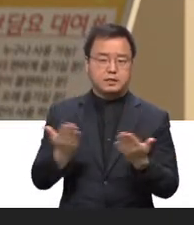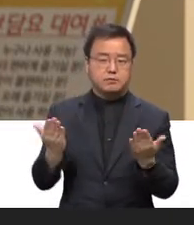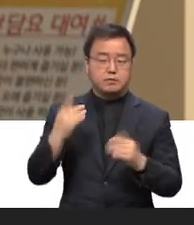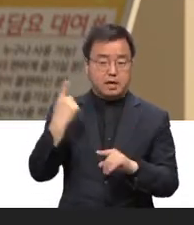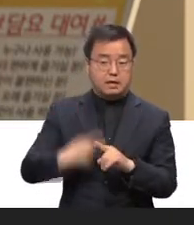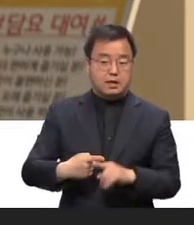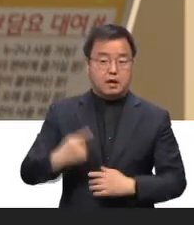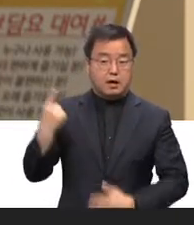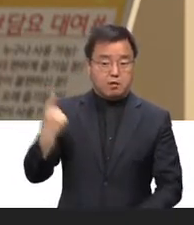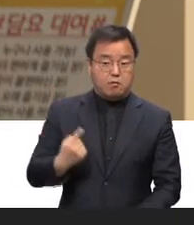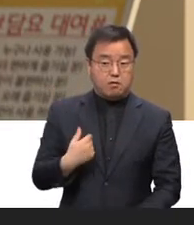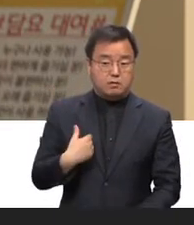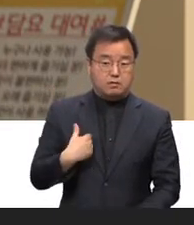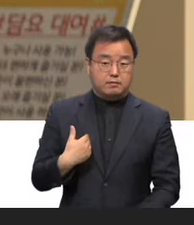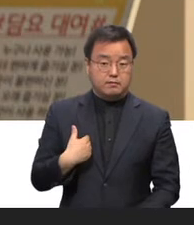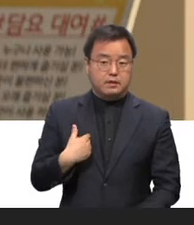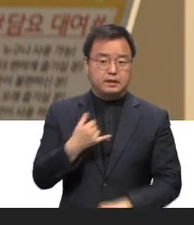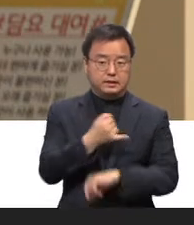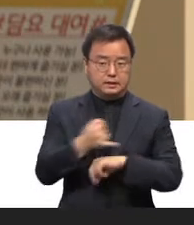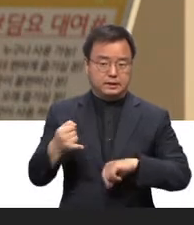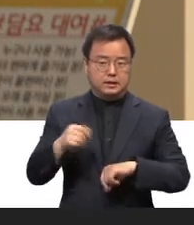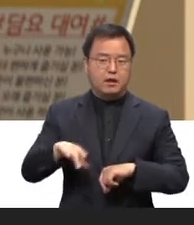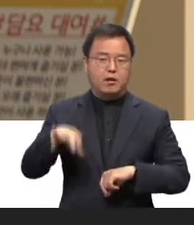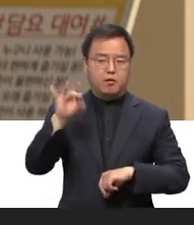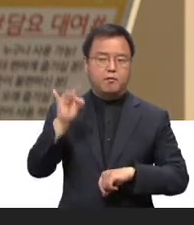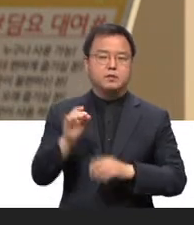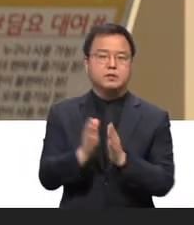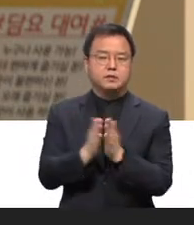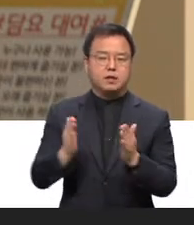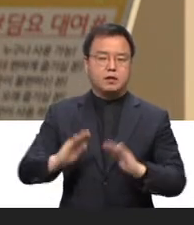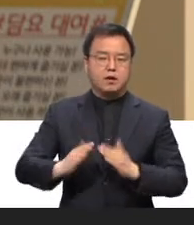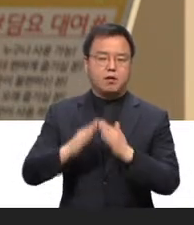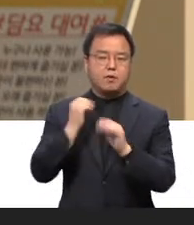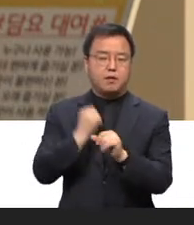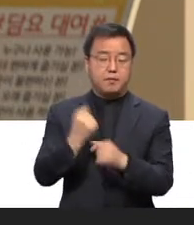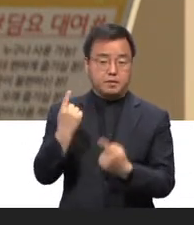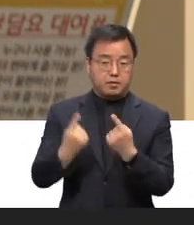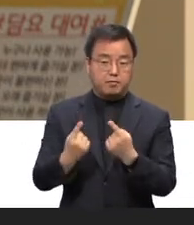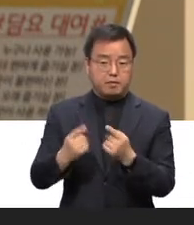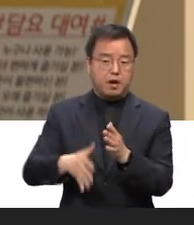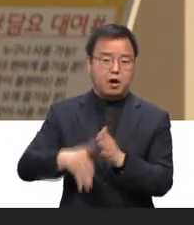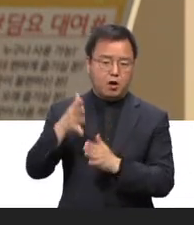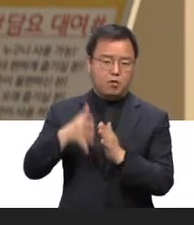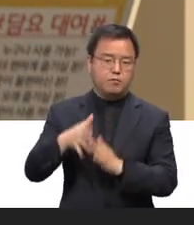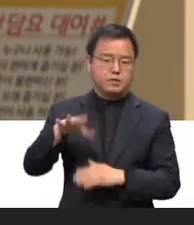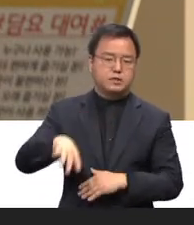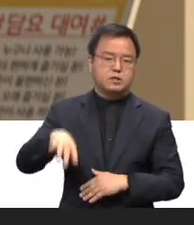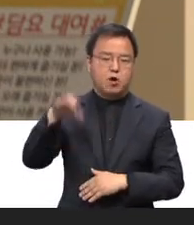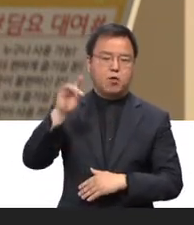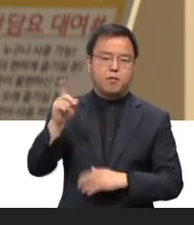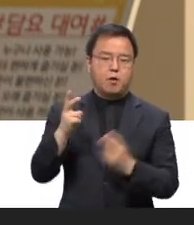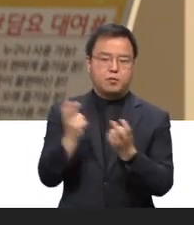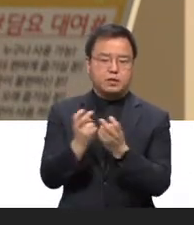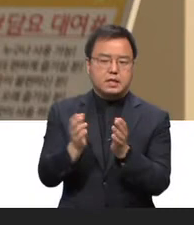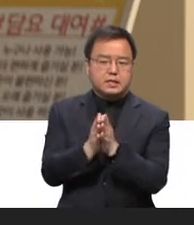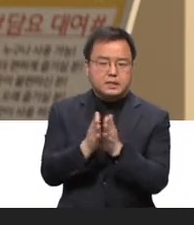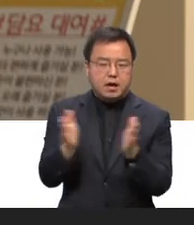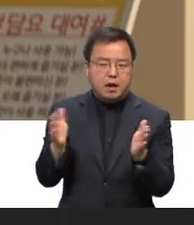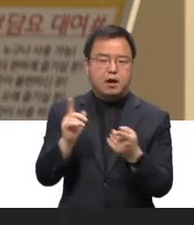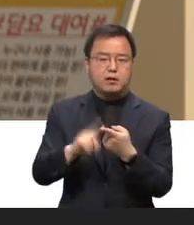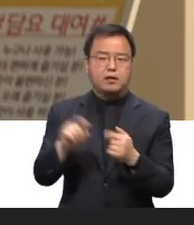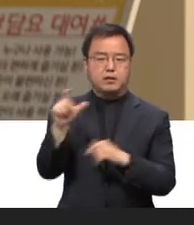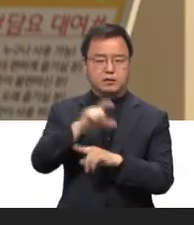때문에 디자인을 먼저 시작해서 건물을 짓는 방법보다 건물이 맨 처음에 어떻게 시작하는지에 대한 걸 먼저 좀